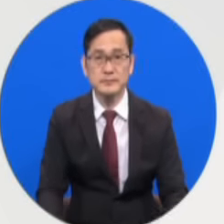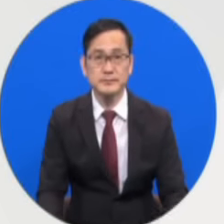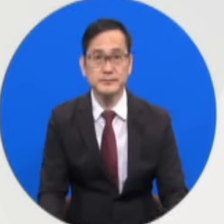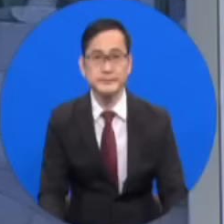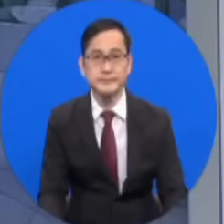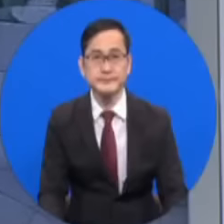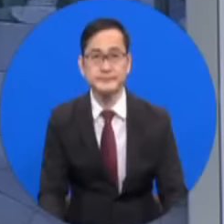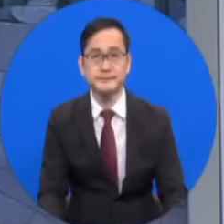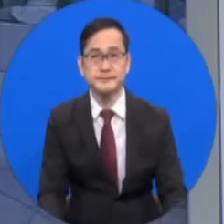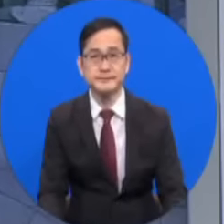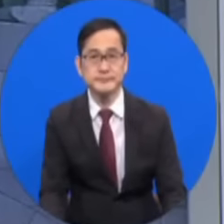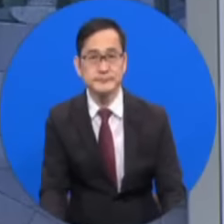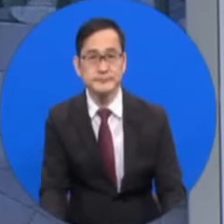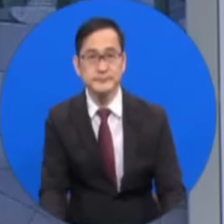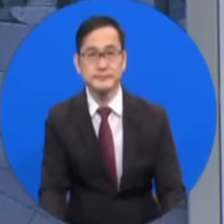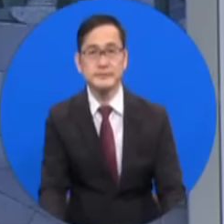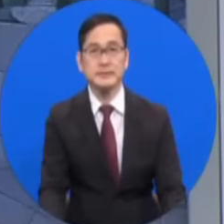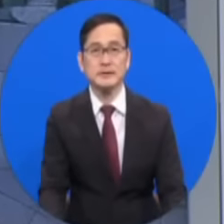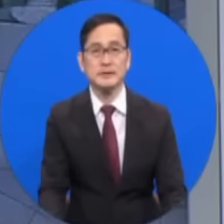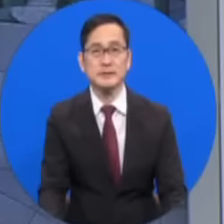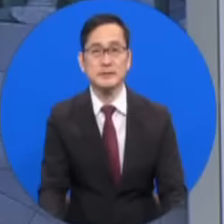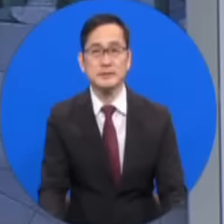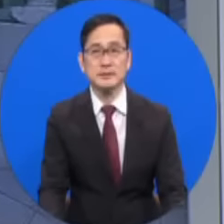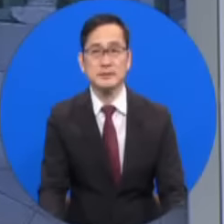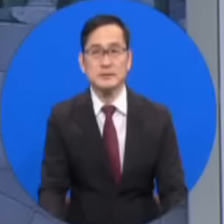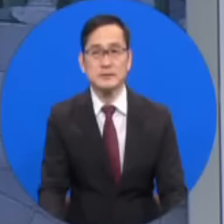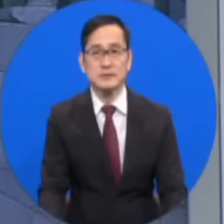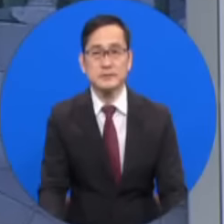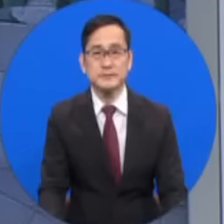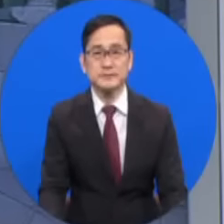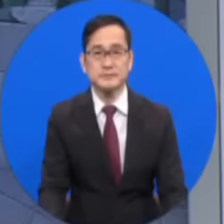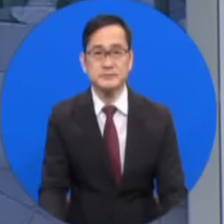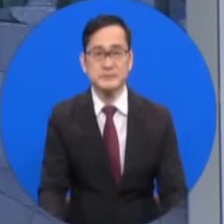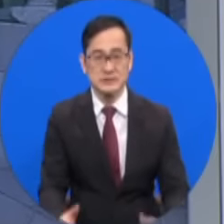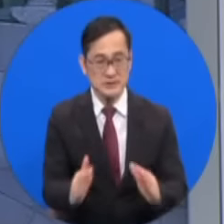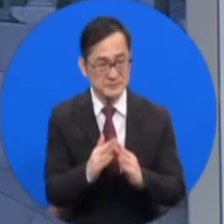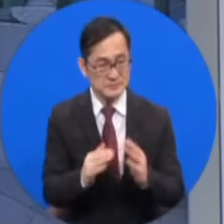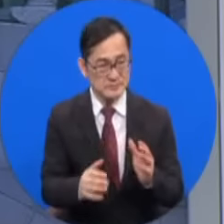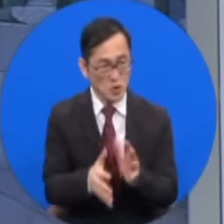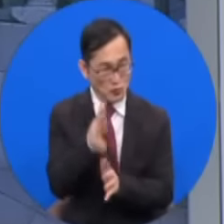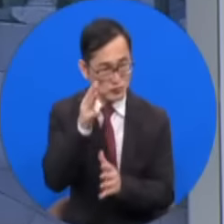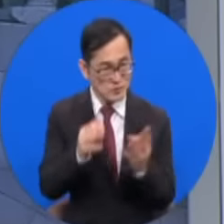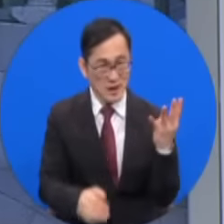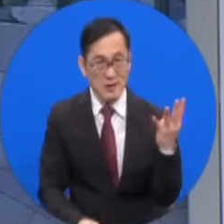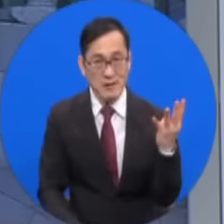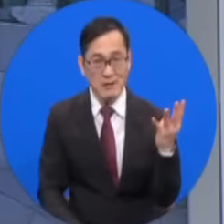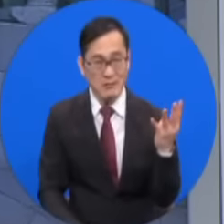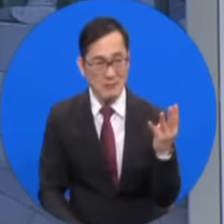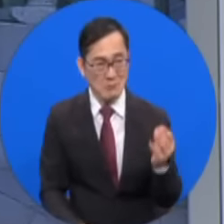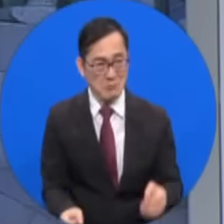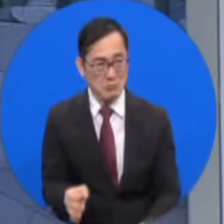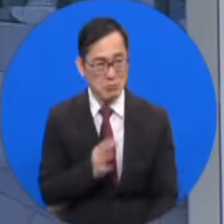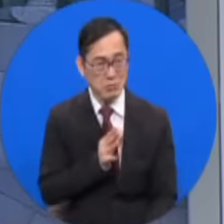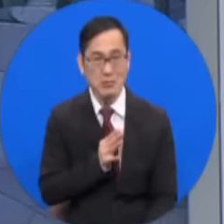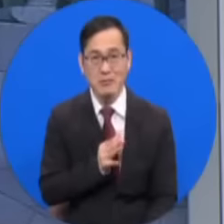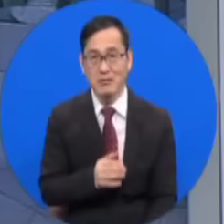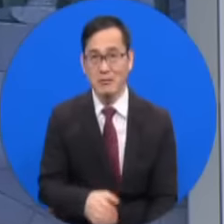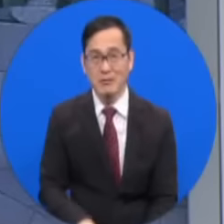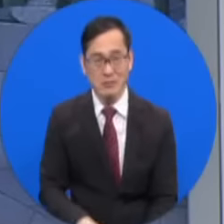제기됐습니다 어 굉장한 다주택자 다주택자입니다 다주택자의 상당한